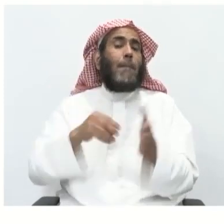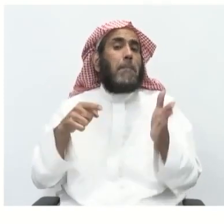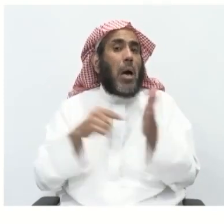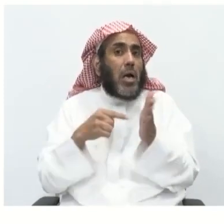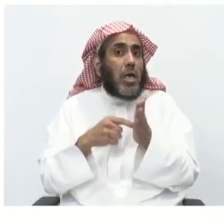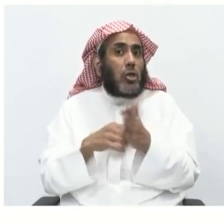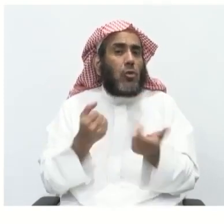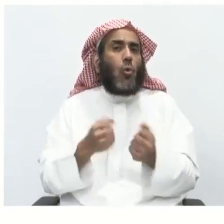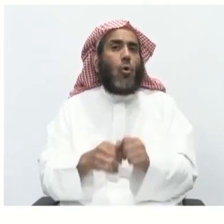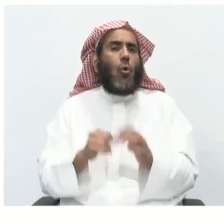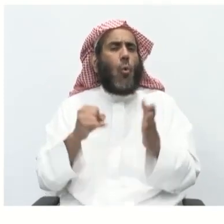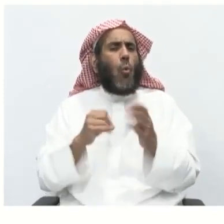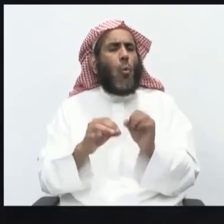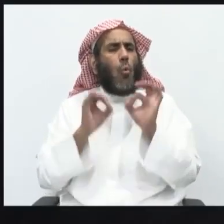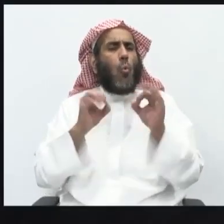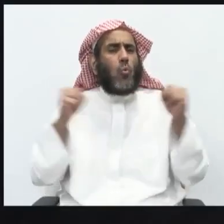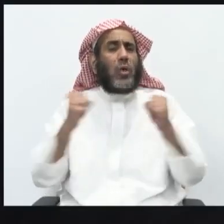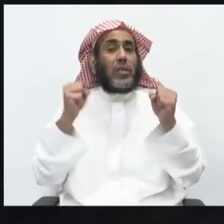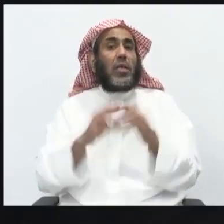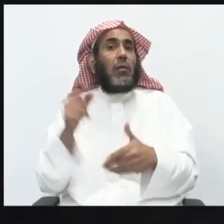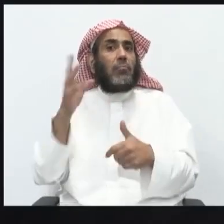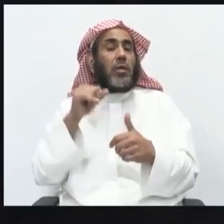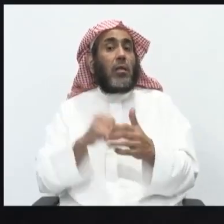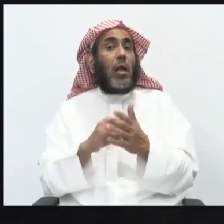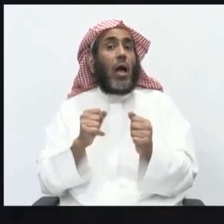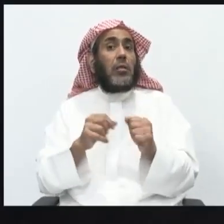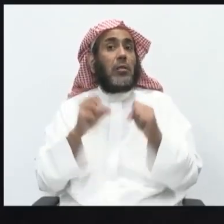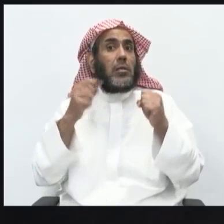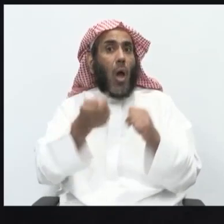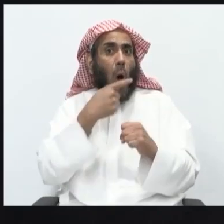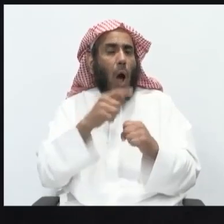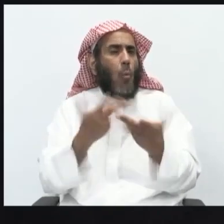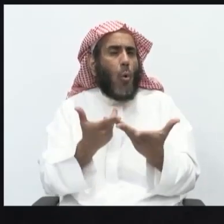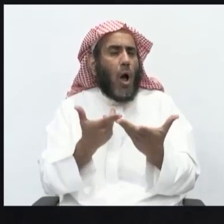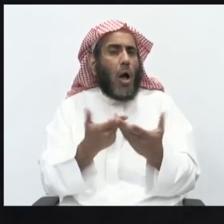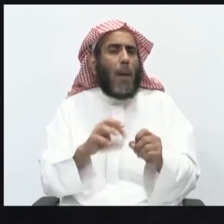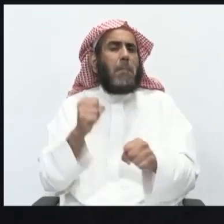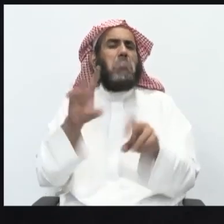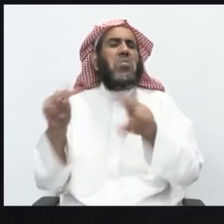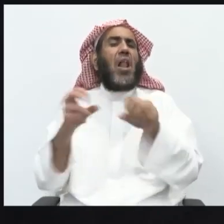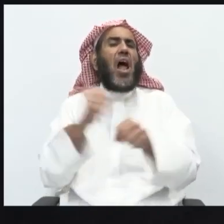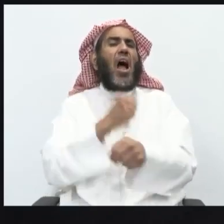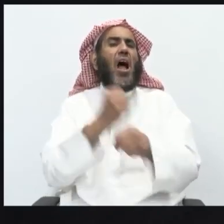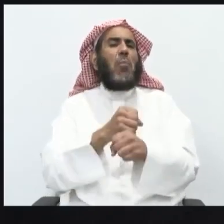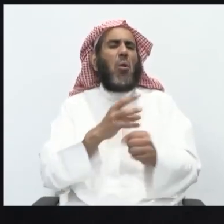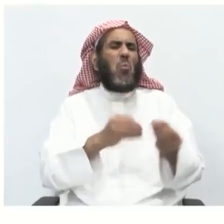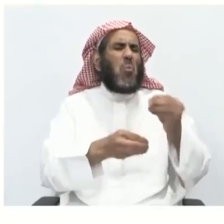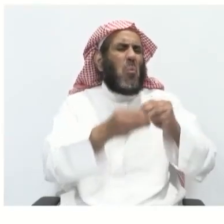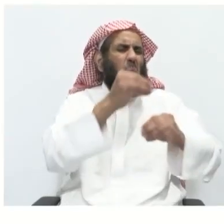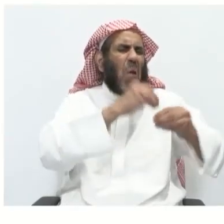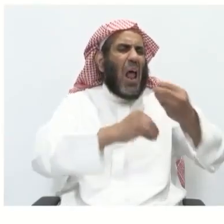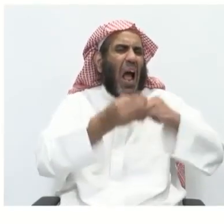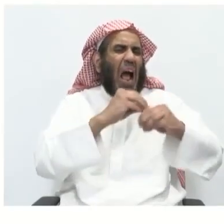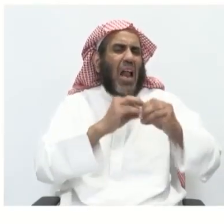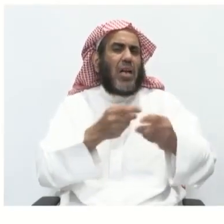نشط اذا الدواء يقوم بمثل عمل خلل للتركيب الداخلي